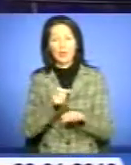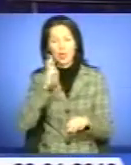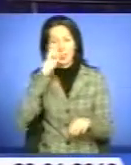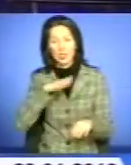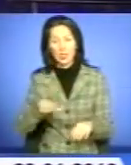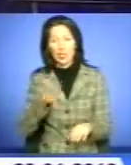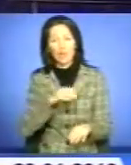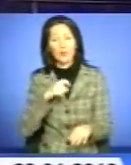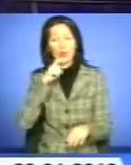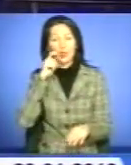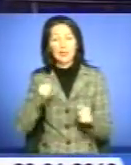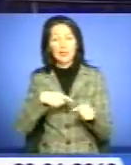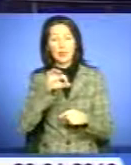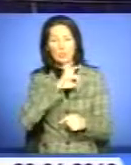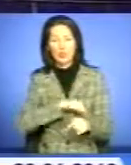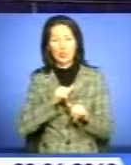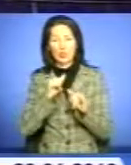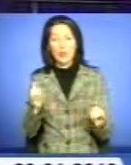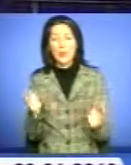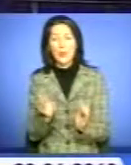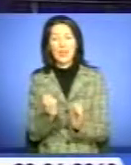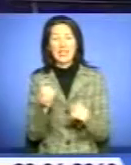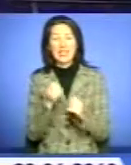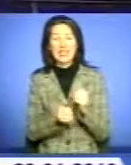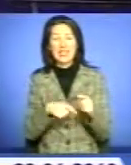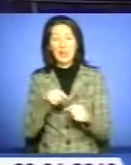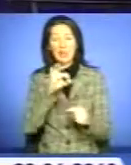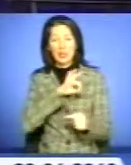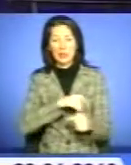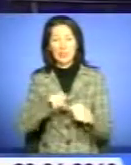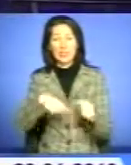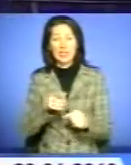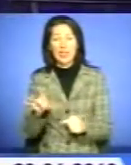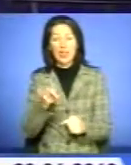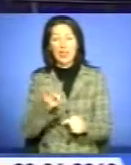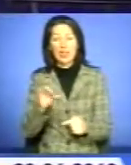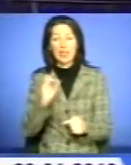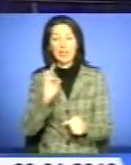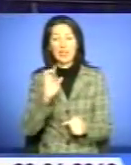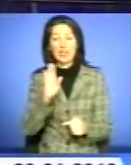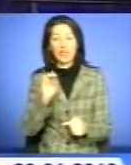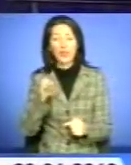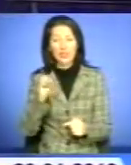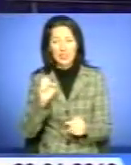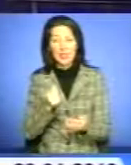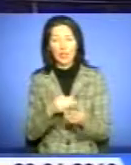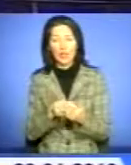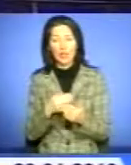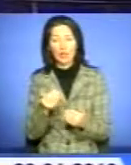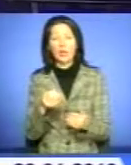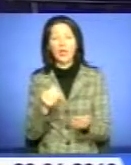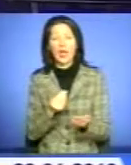Український бізнес розвиває мале та середнє підприємництво через регіональні інвестиційні фонди. Вони фінансують